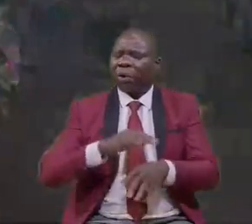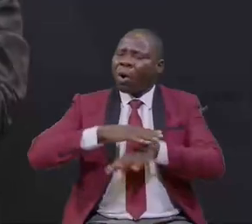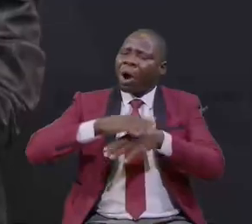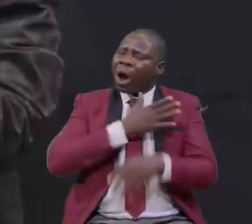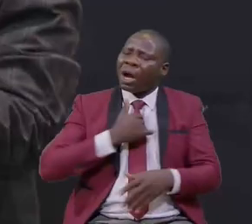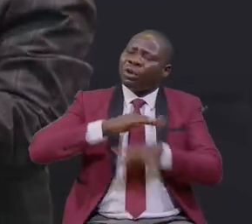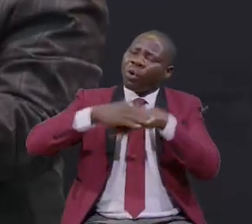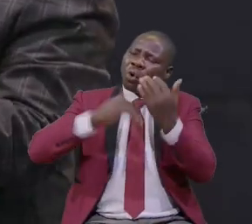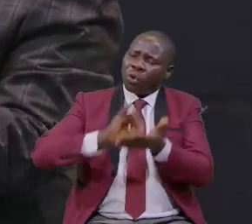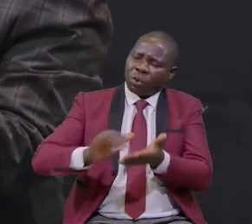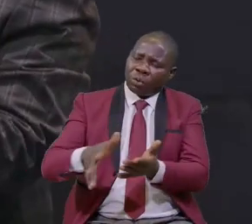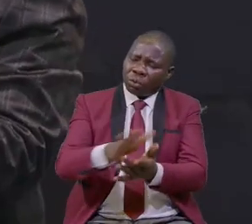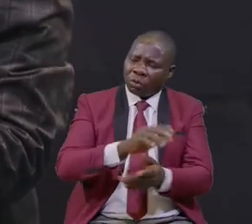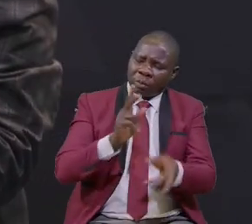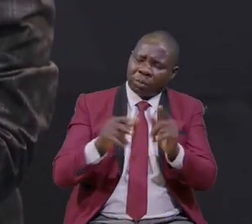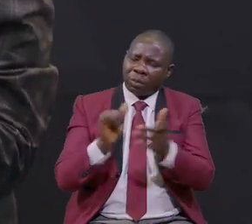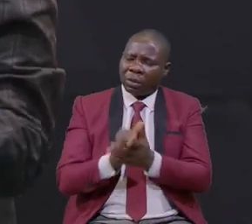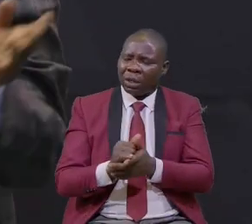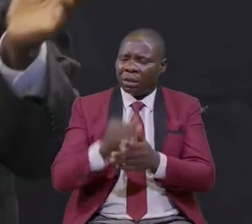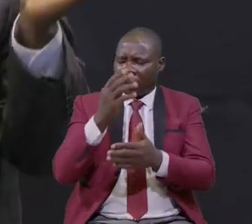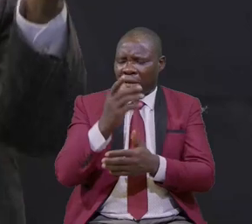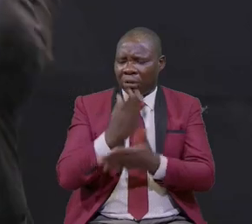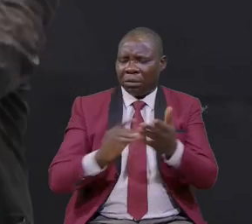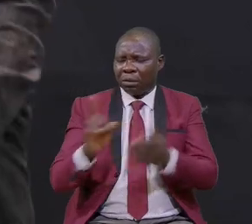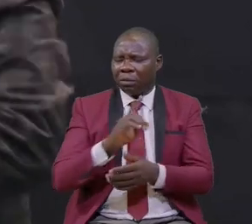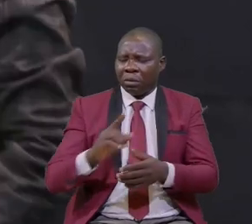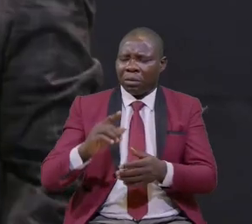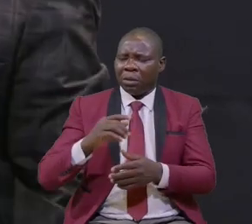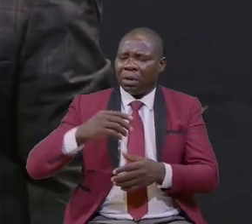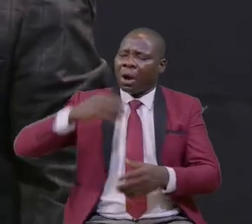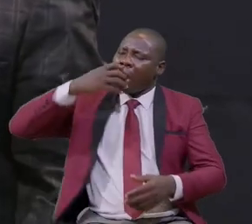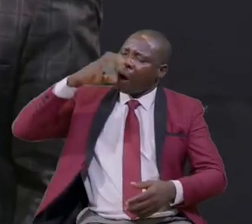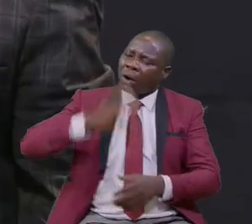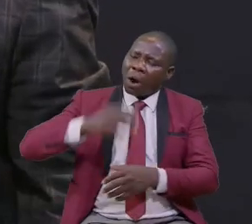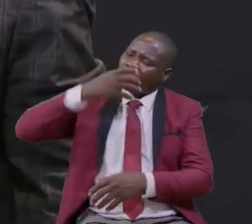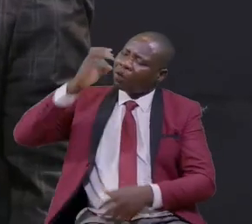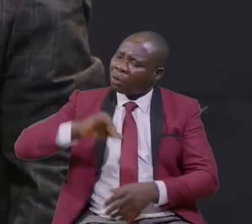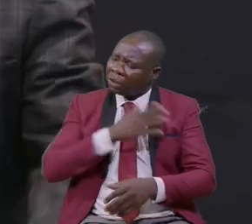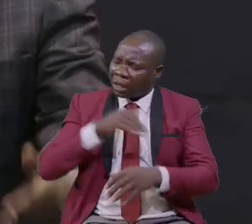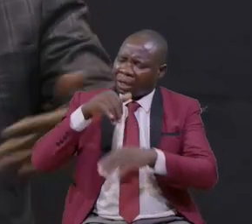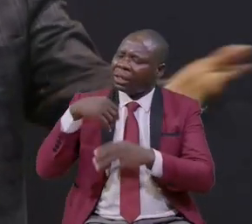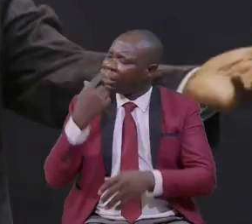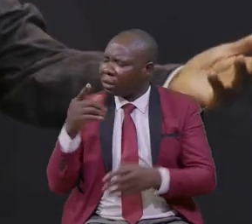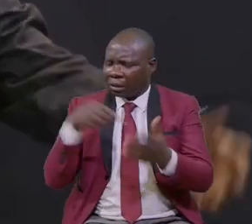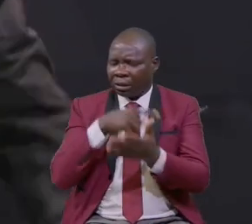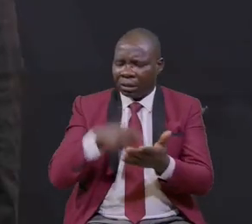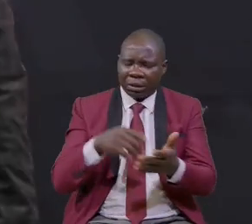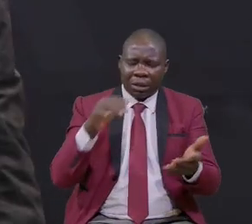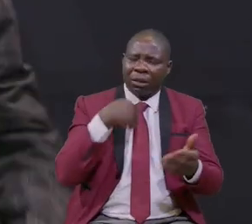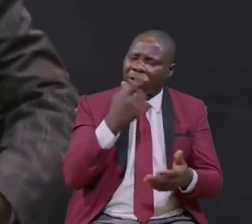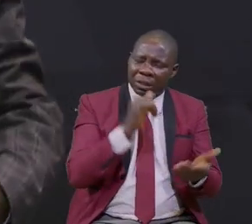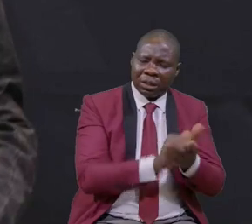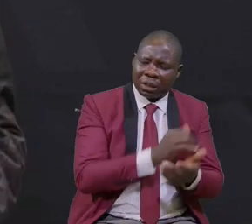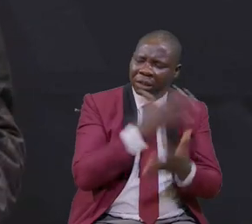Et tous ces gens-là, quelqu'un envoie des malédictions sur toi. Et envoie ceci, envoie cela.